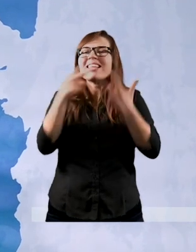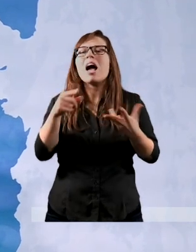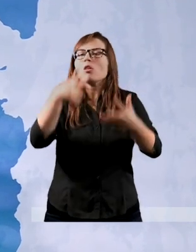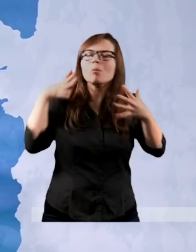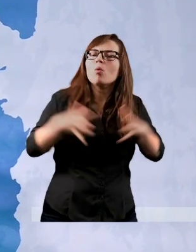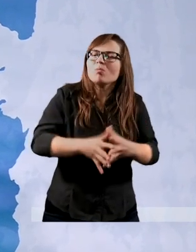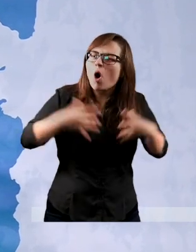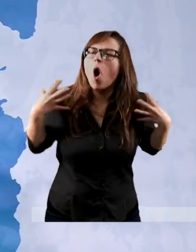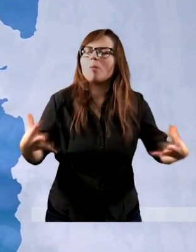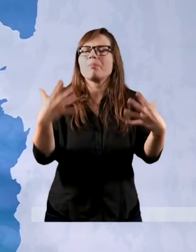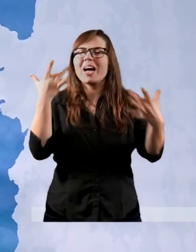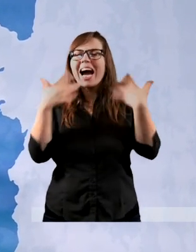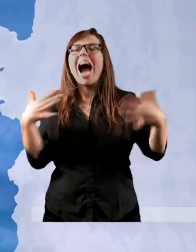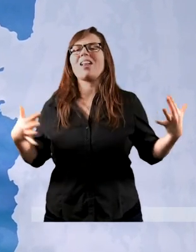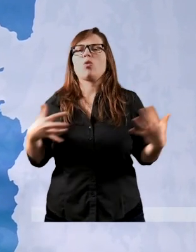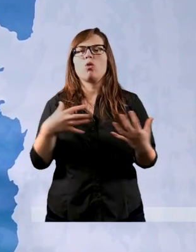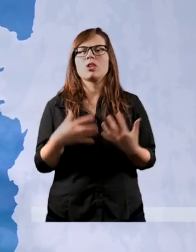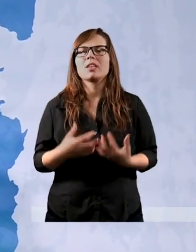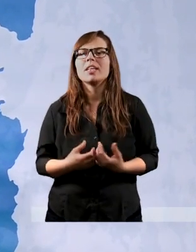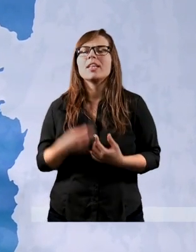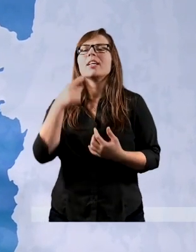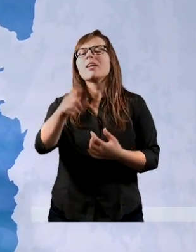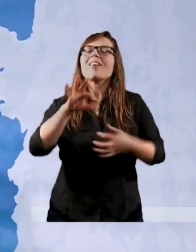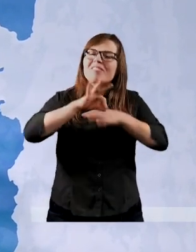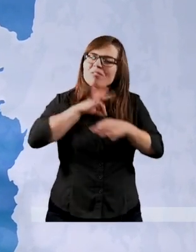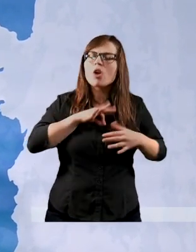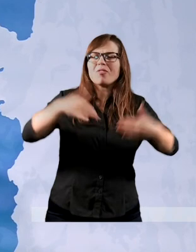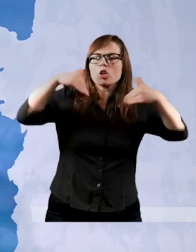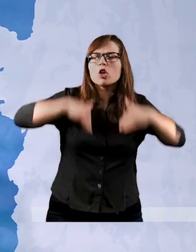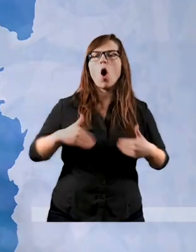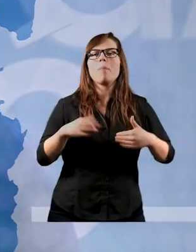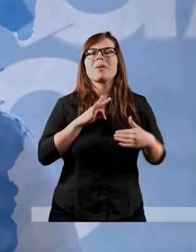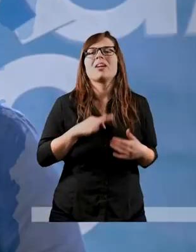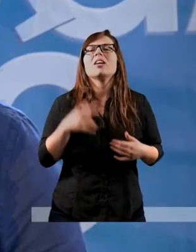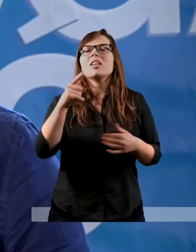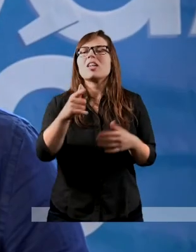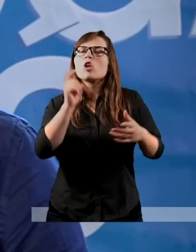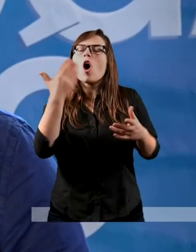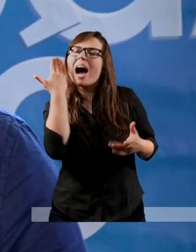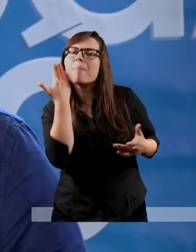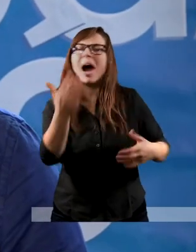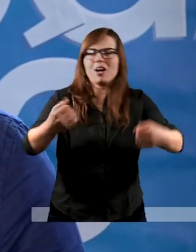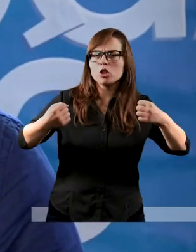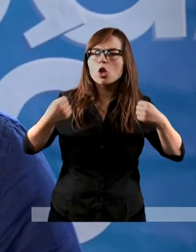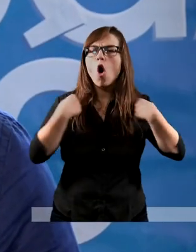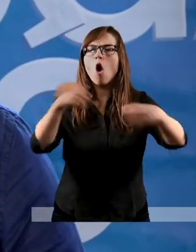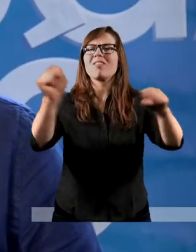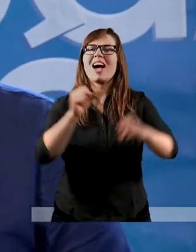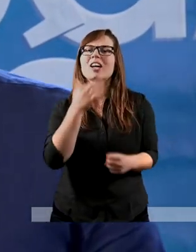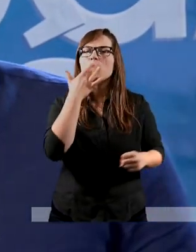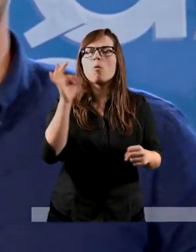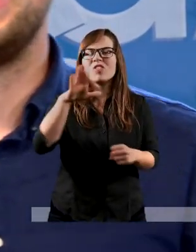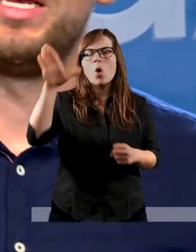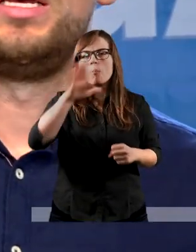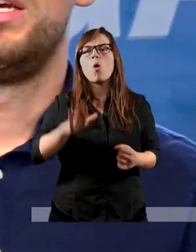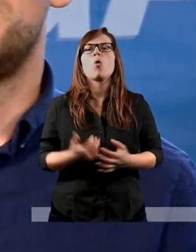śmiech. Ale Bóg dał mi taką pewność w sobie, że zacząłem coraz odważniej mówić o Panu Bogu i